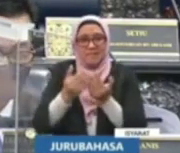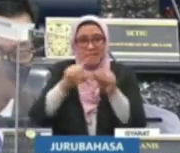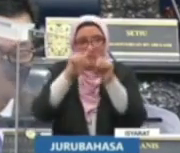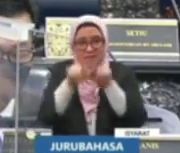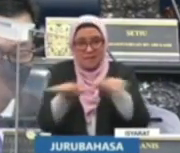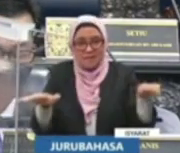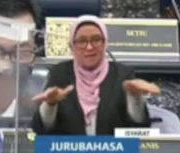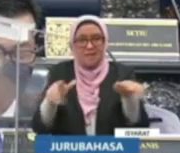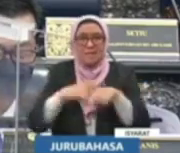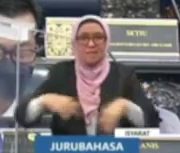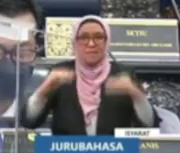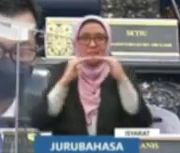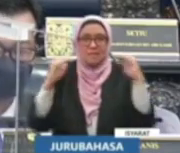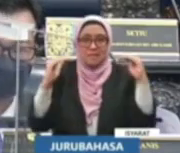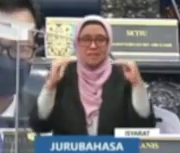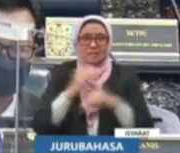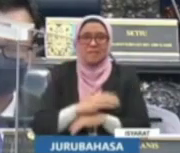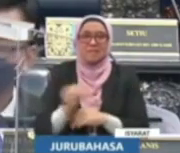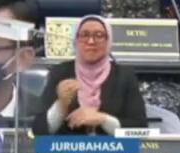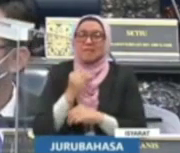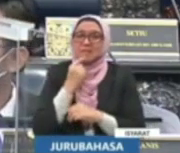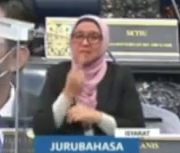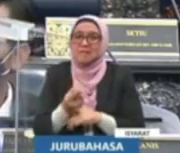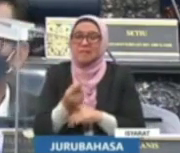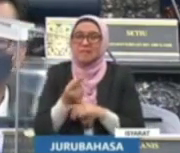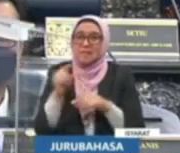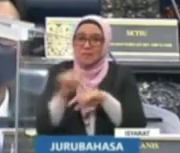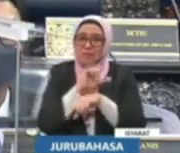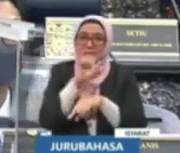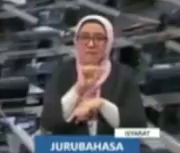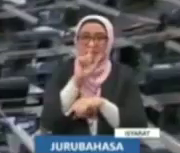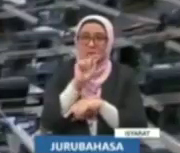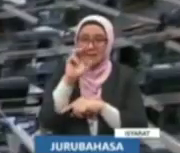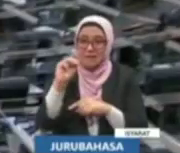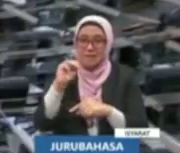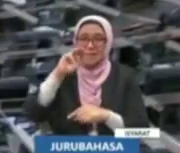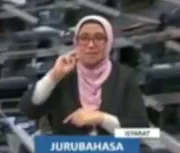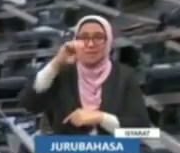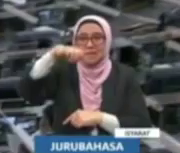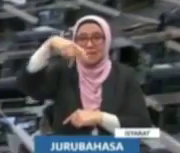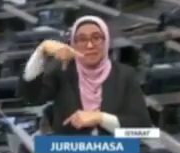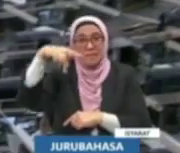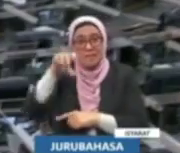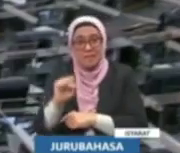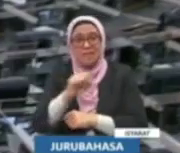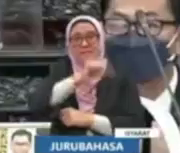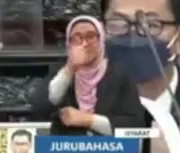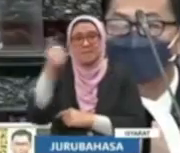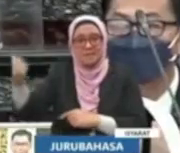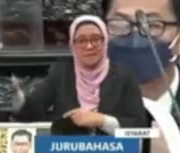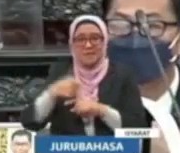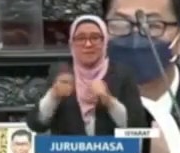urjuwan autometic automated teller machine atau STM Maps antara saluran lain yang disediakan oleh